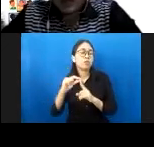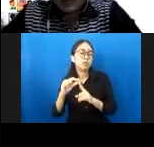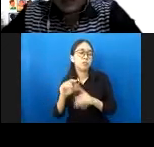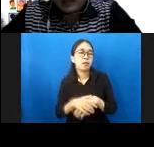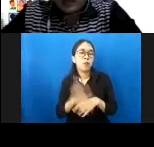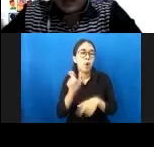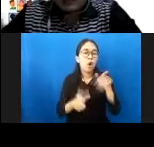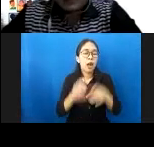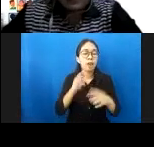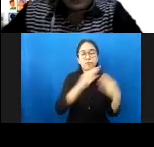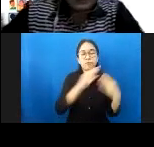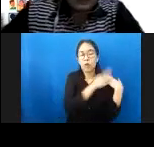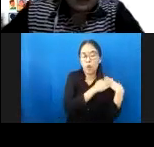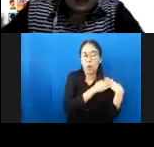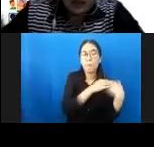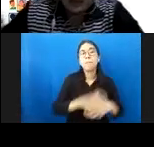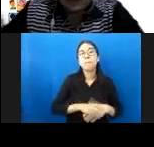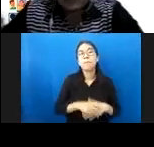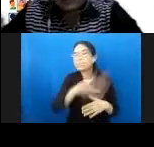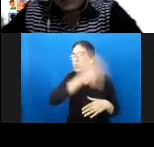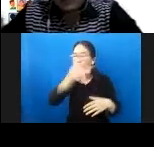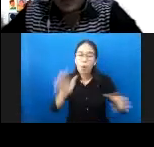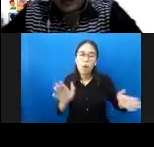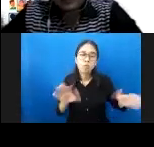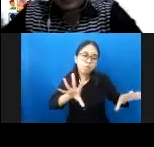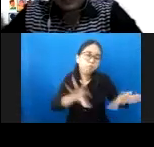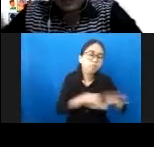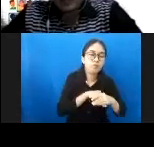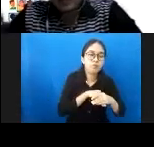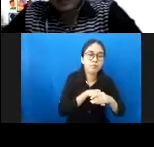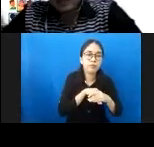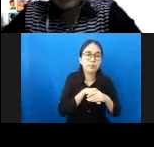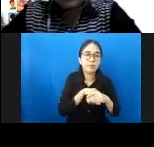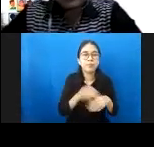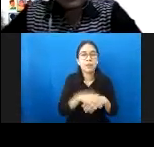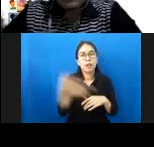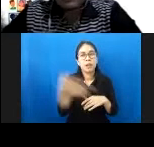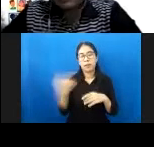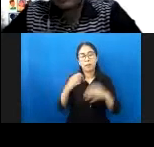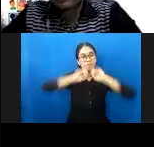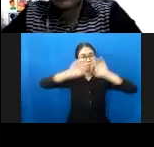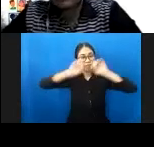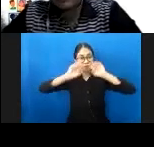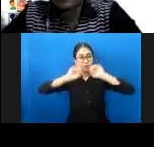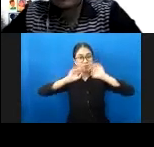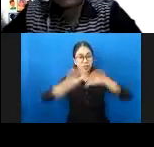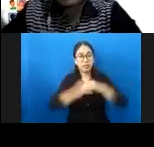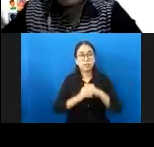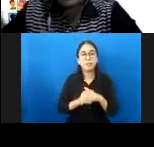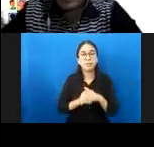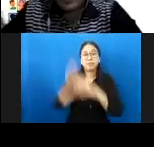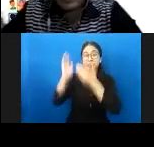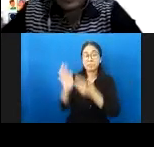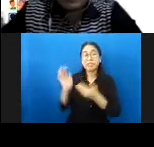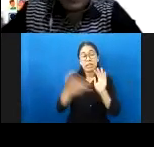kami ikut sertakan, ya, kami ikut sertakan. Kami jelaskan ini loh sebuah